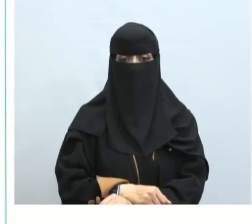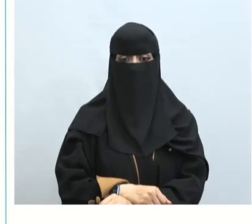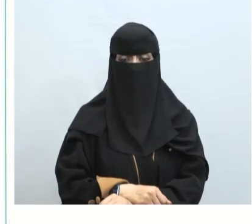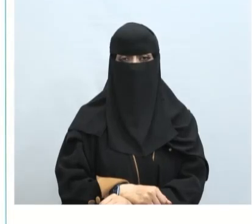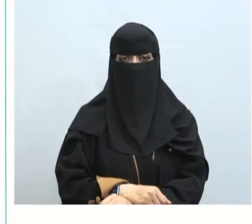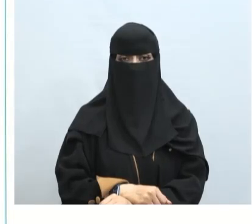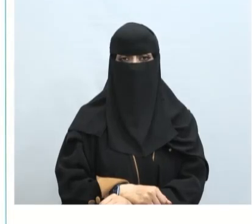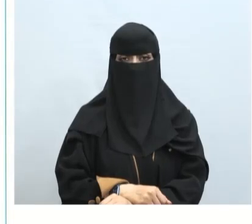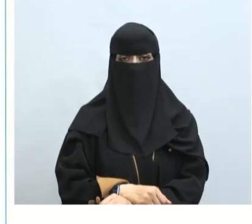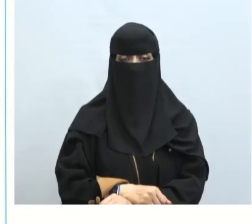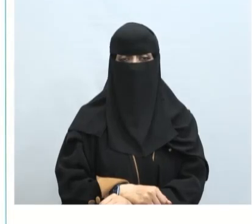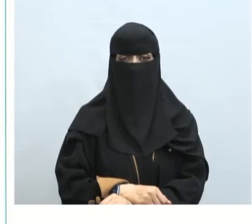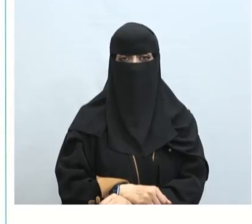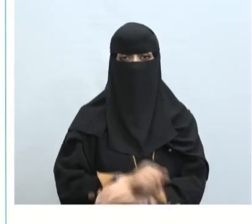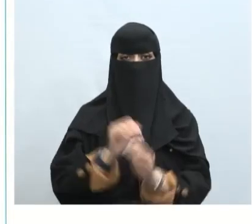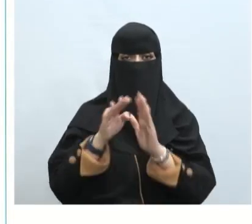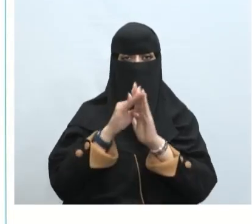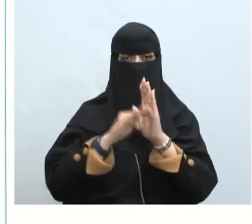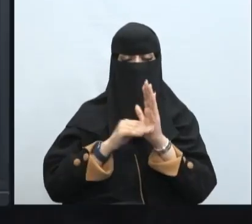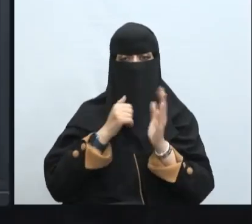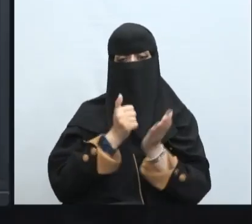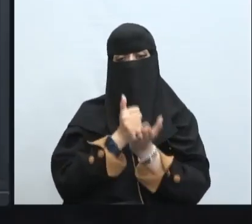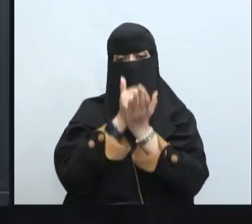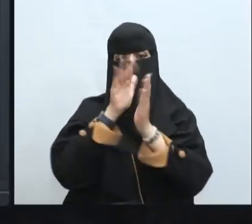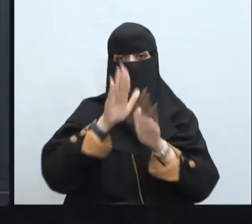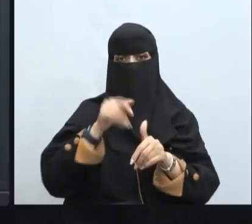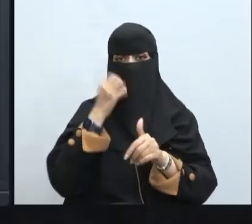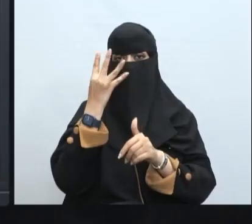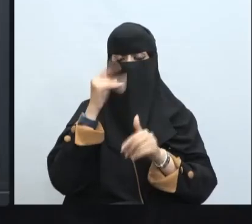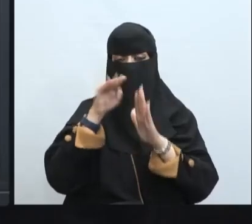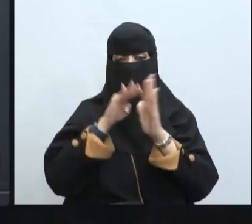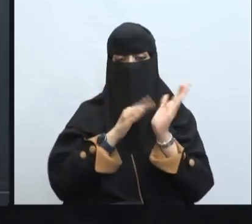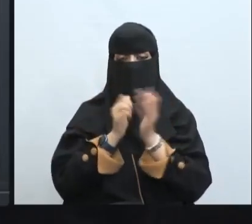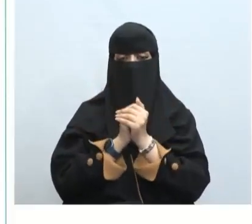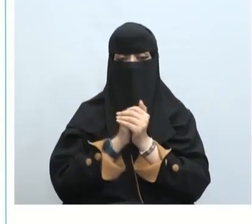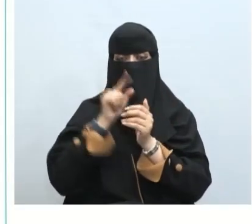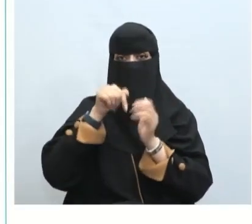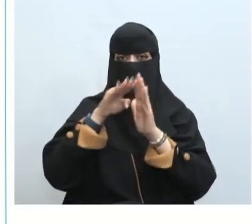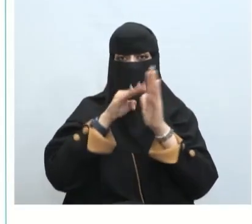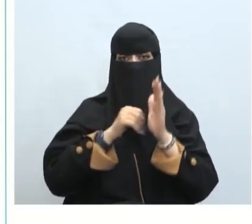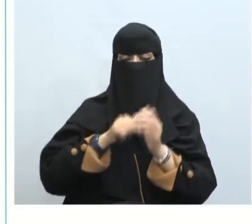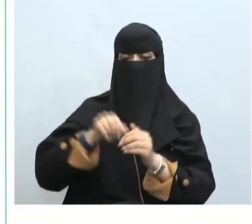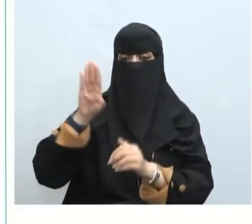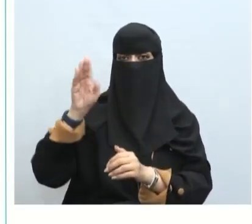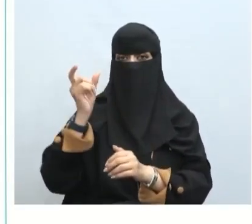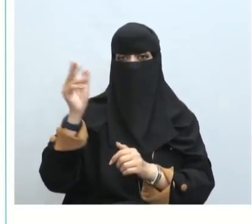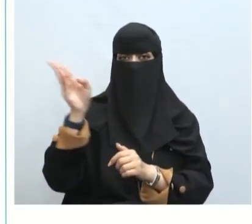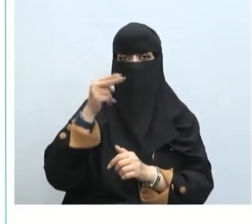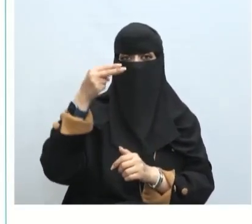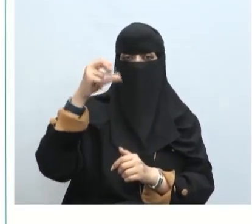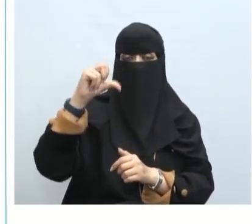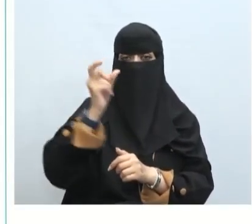طيب برامج التطوع لدينا اربعه برامج برنامج برنامج كن عونا